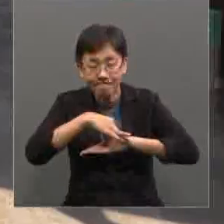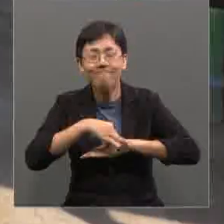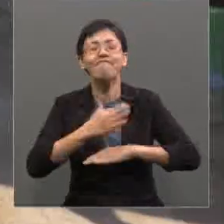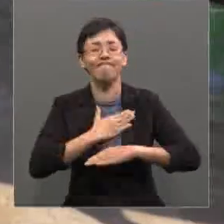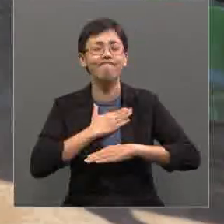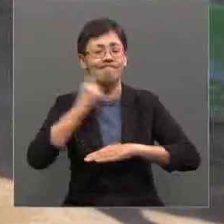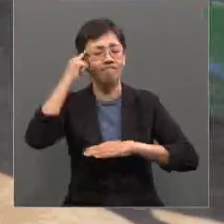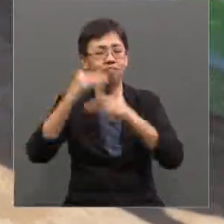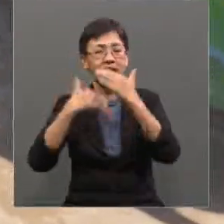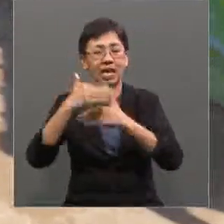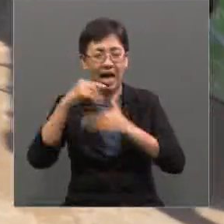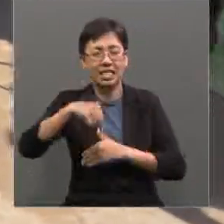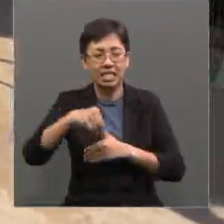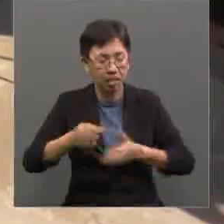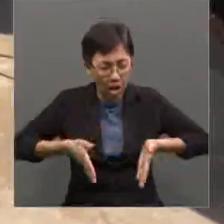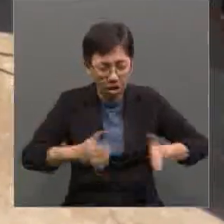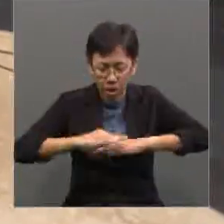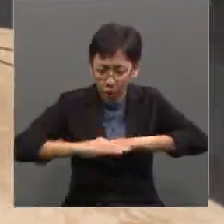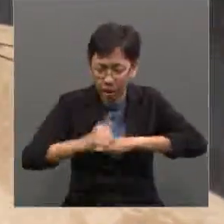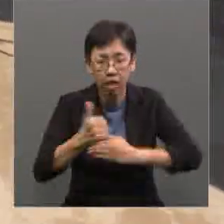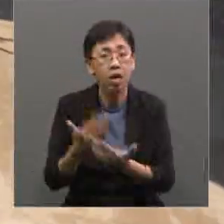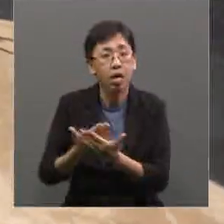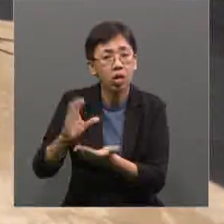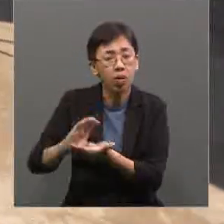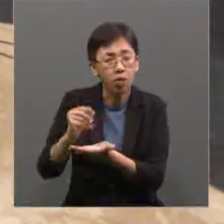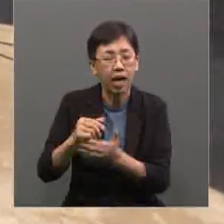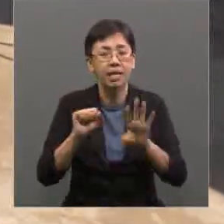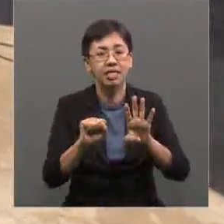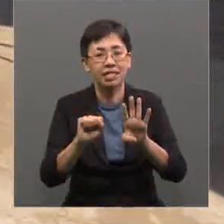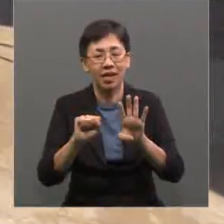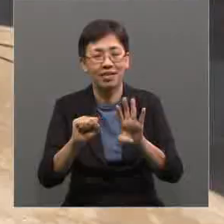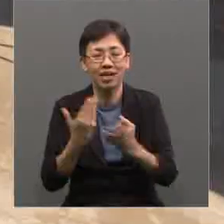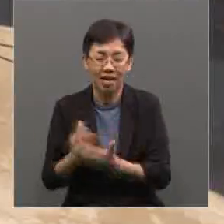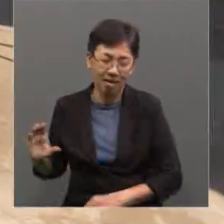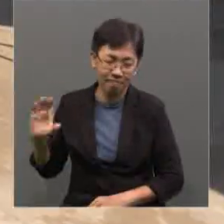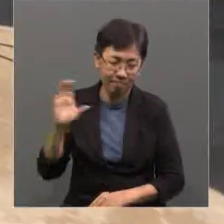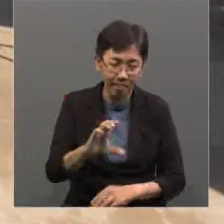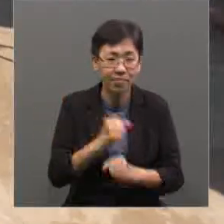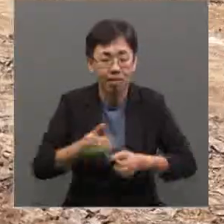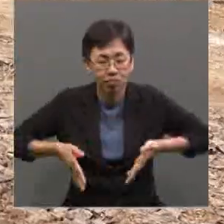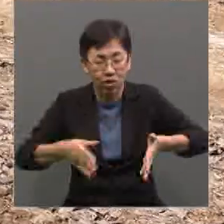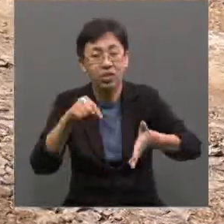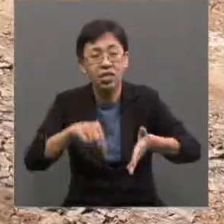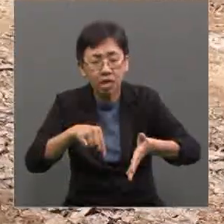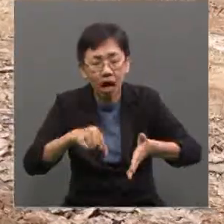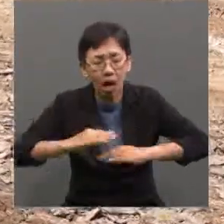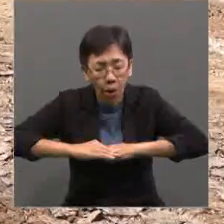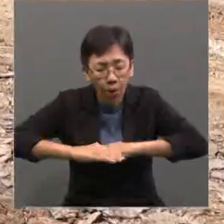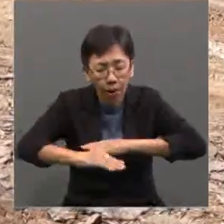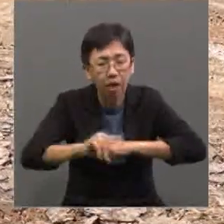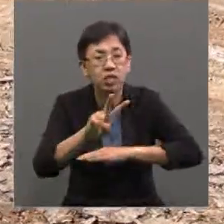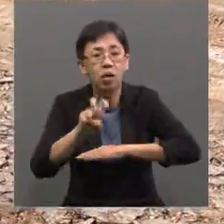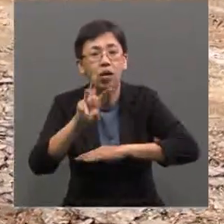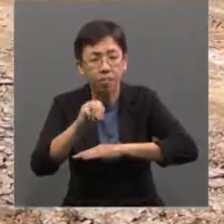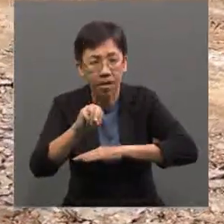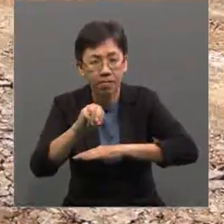จเลยว่าจะพัฒนาพื้นที่บ้านตัวเองให้ดีขึ้นก็ใช้งบประมาณไปประมาณ 400,000 บาทในการก่อสร้างถนนคอนกรีตเส้นนี้นะเป็นระยะทางประมาณ